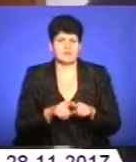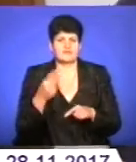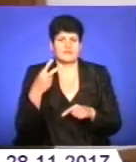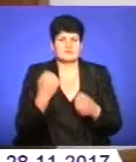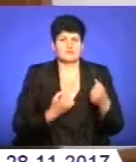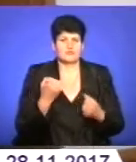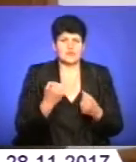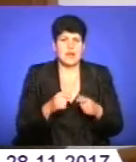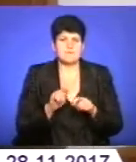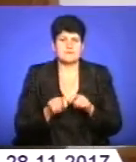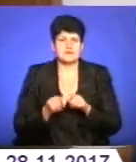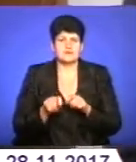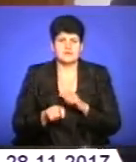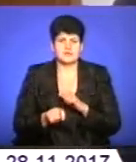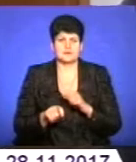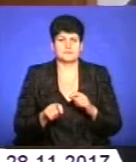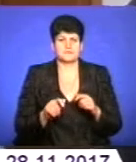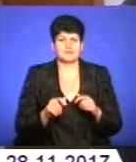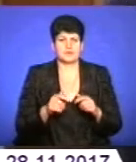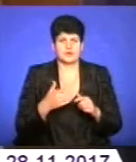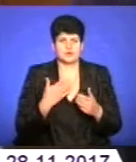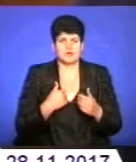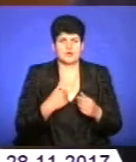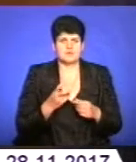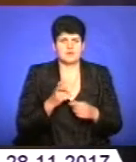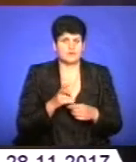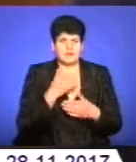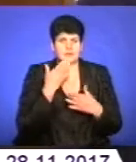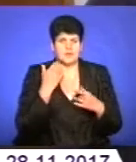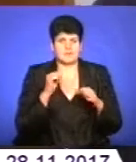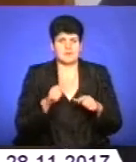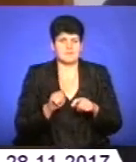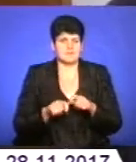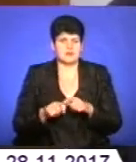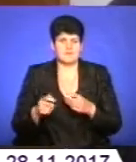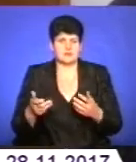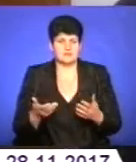і перевірити, як я з цими листами звернувся, Трансбезпеку, вона не має права. Перевірити